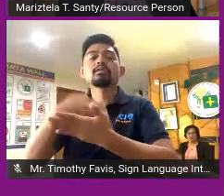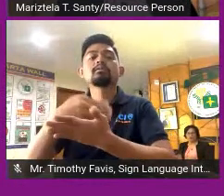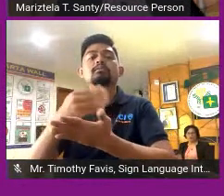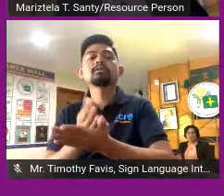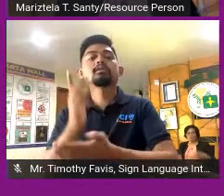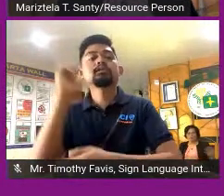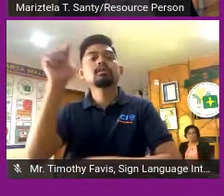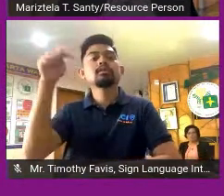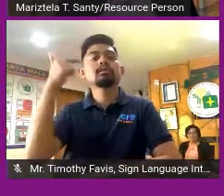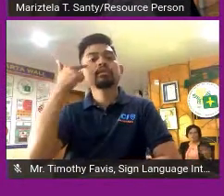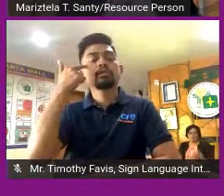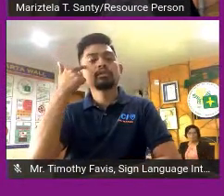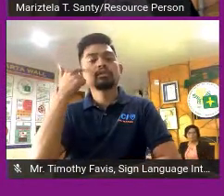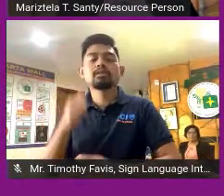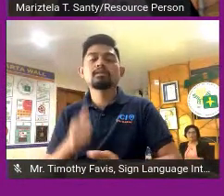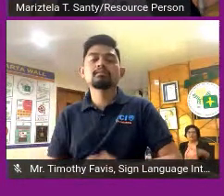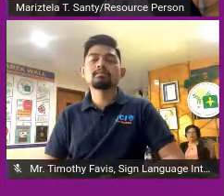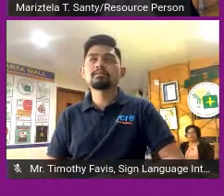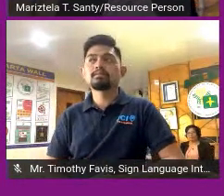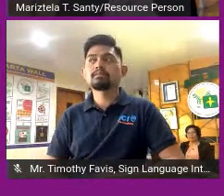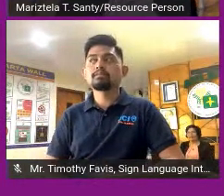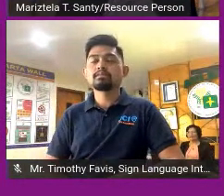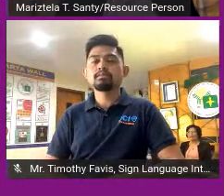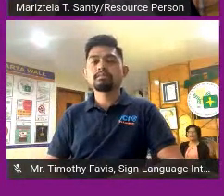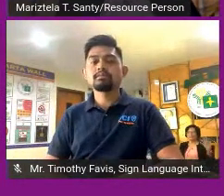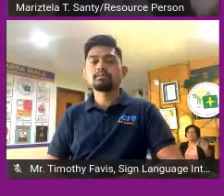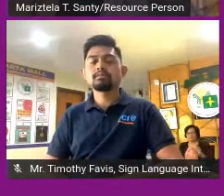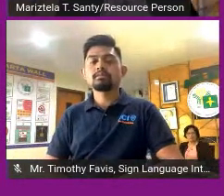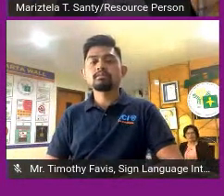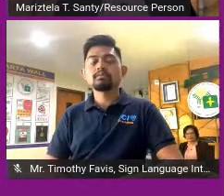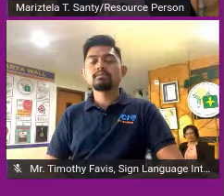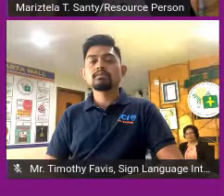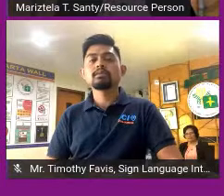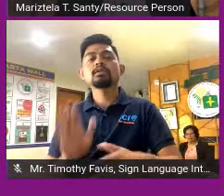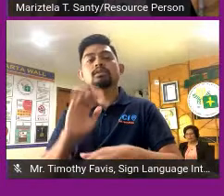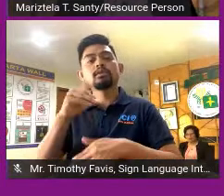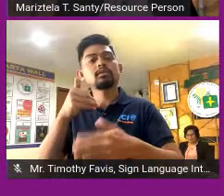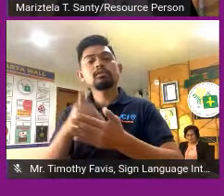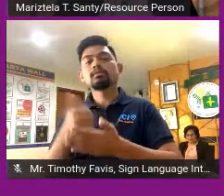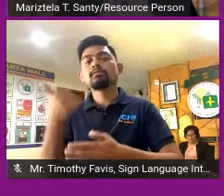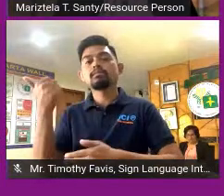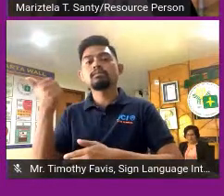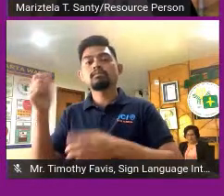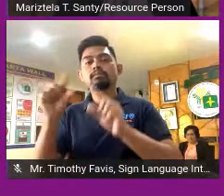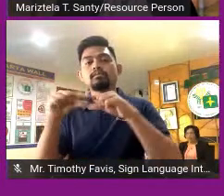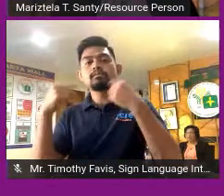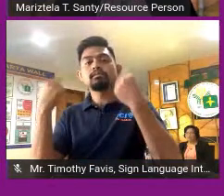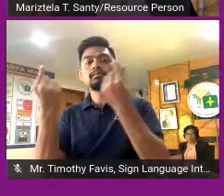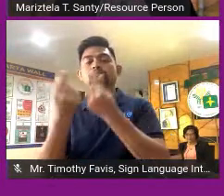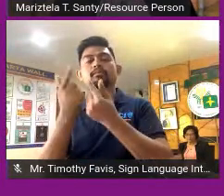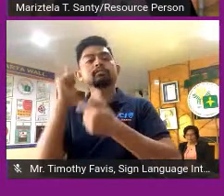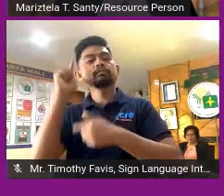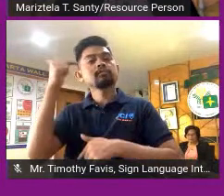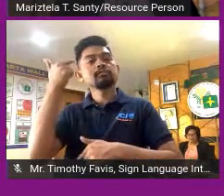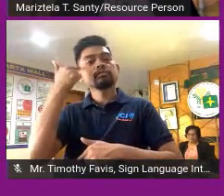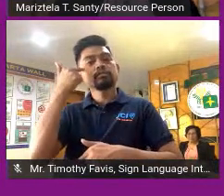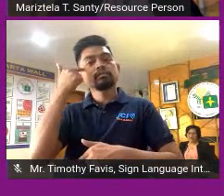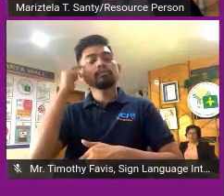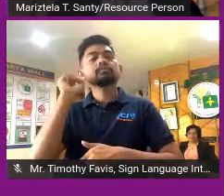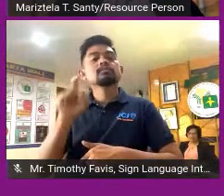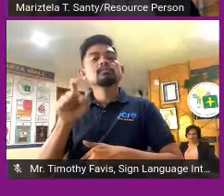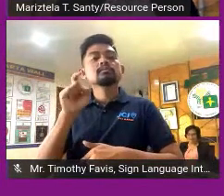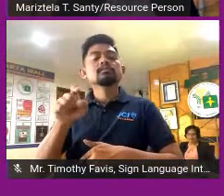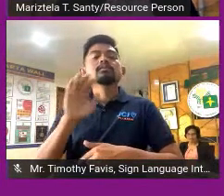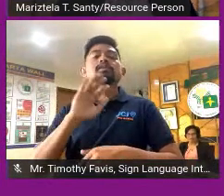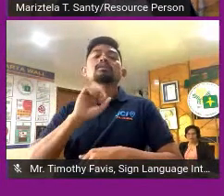gobyerno, private or public, barangays and other government entities,